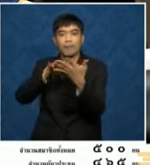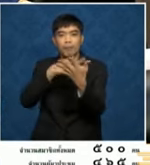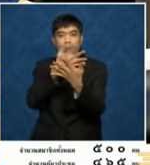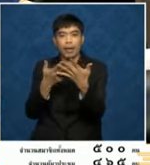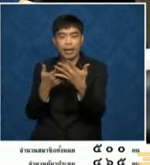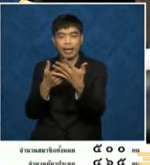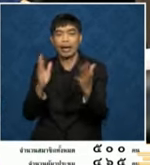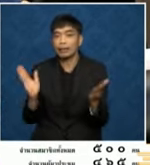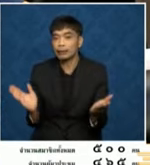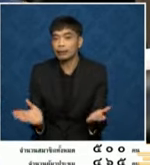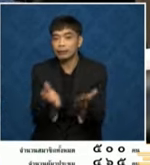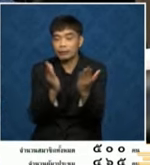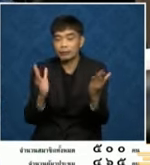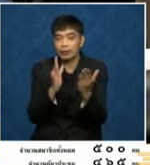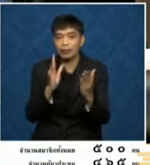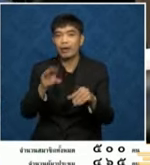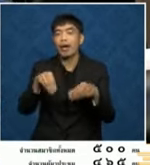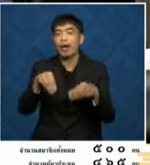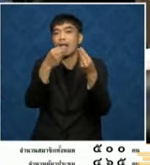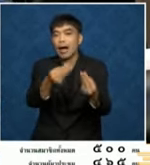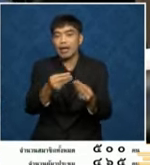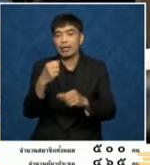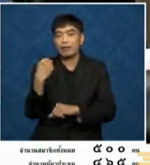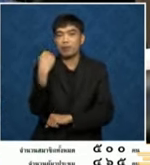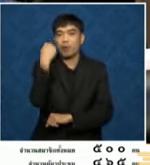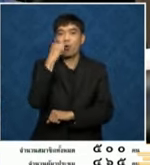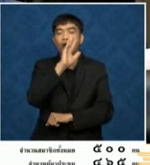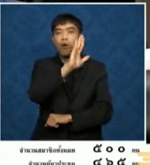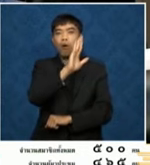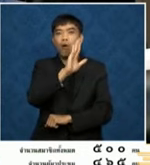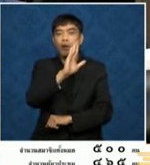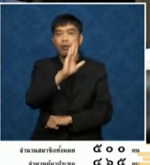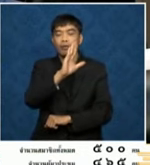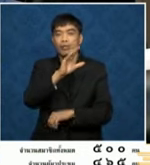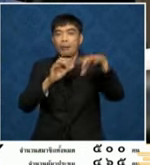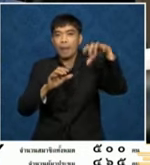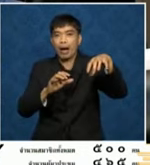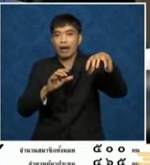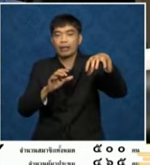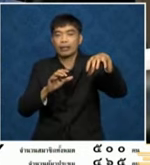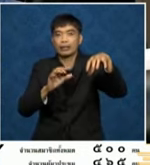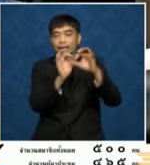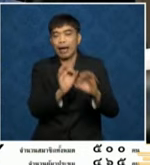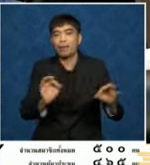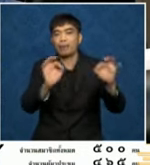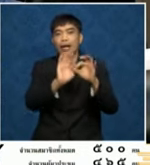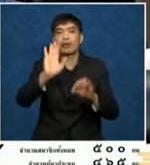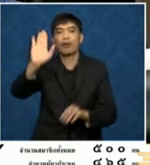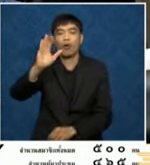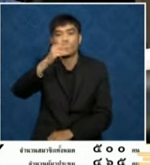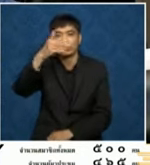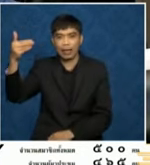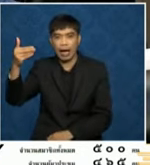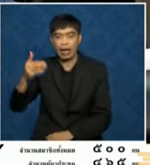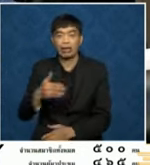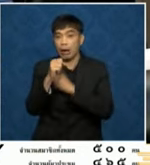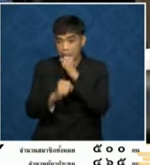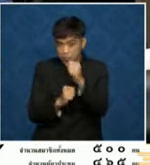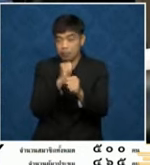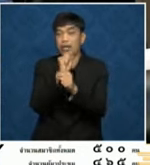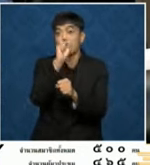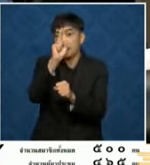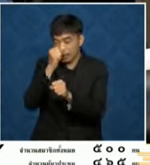การเสริมสร้างความมั่นคงของสถาบันหลักของชาติกรมน.ใช้งบประมาณเกี่ยวข้องกับแผนนี้ปีละ33ล้านบ